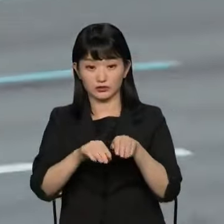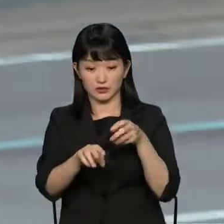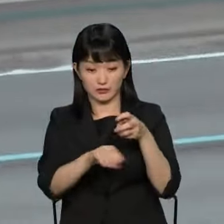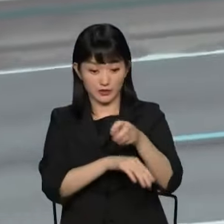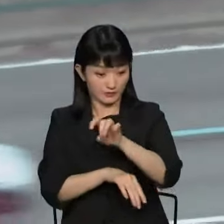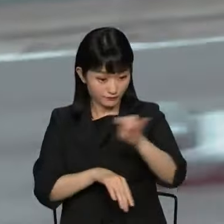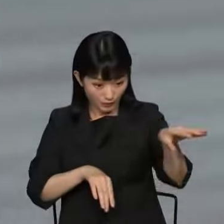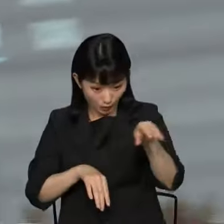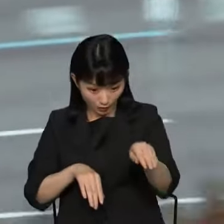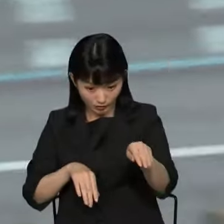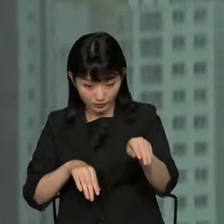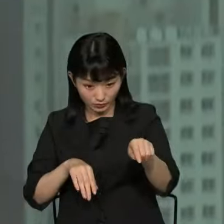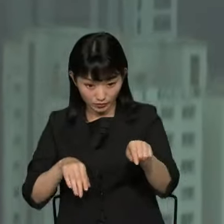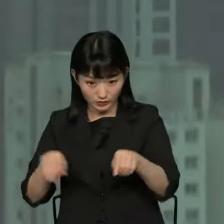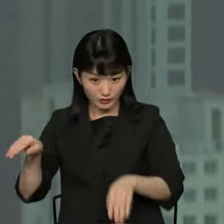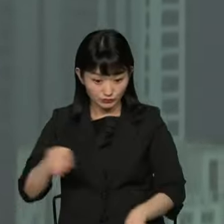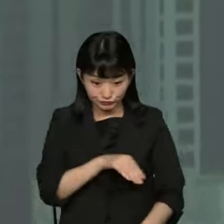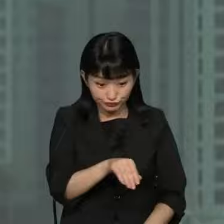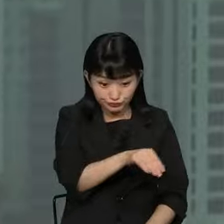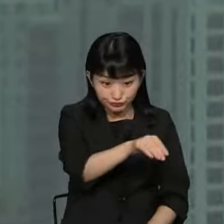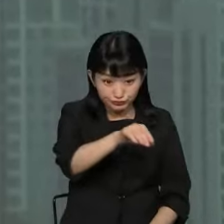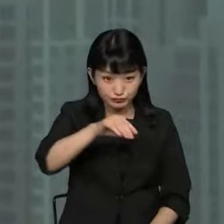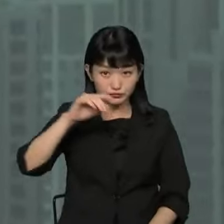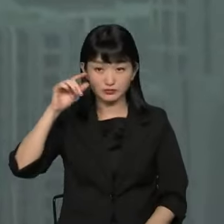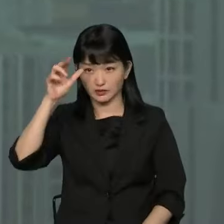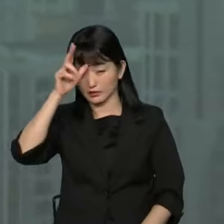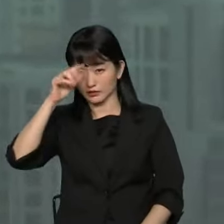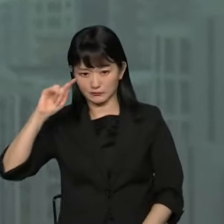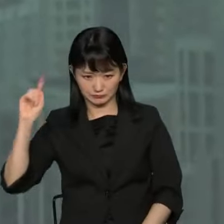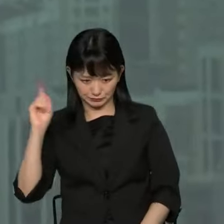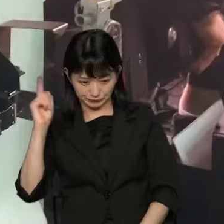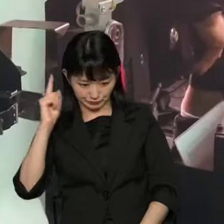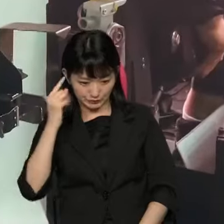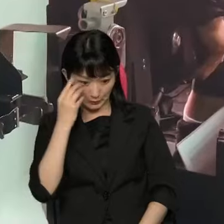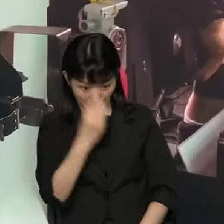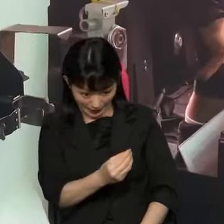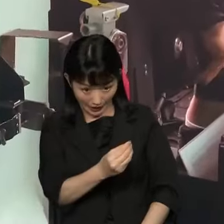해서 막힘없이 달립니다. 경찰 헬기가 바로 포착하고